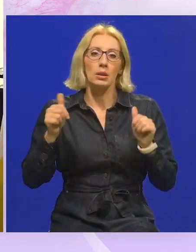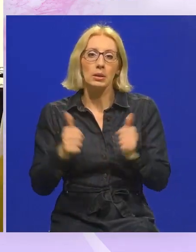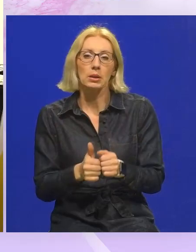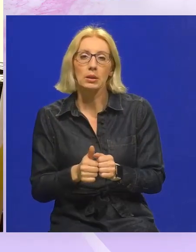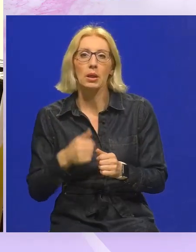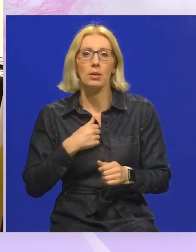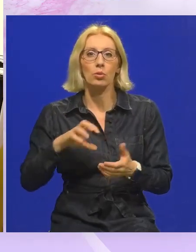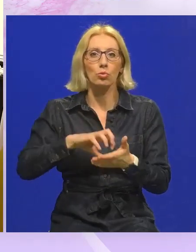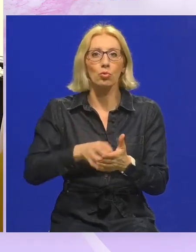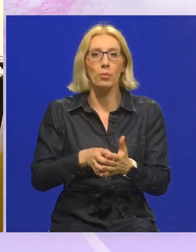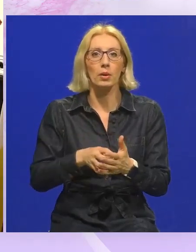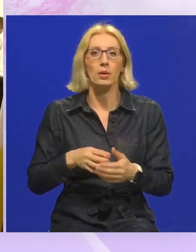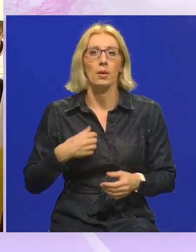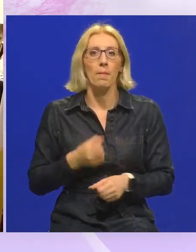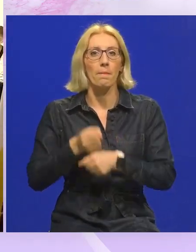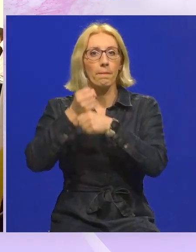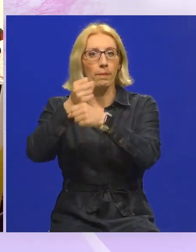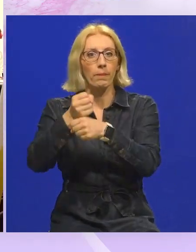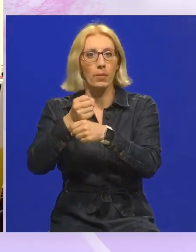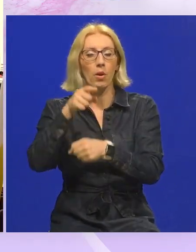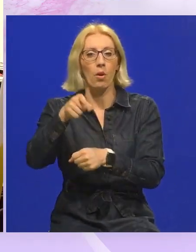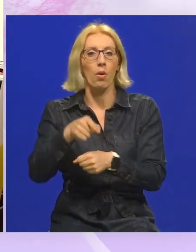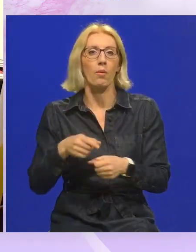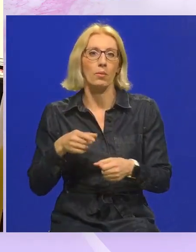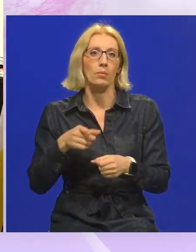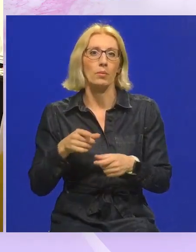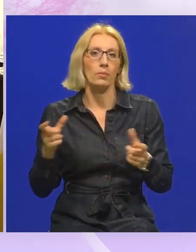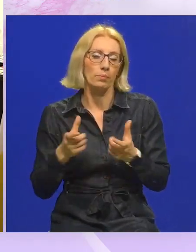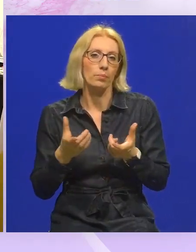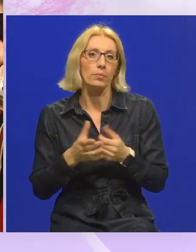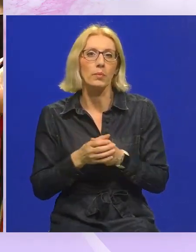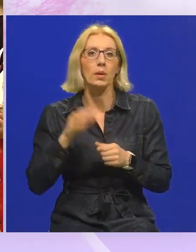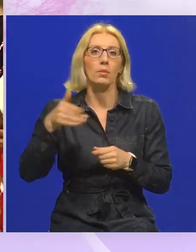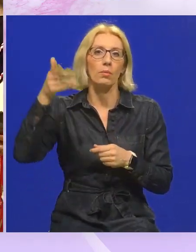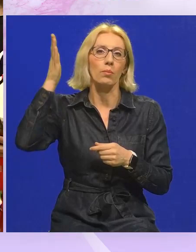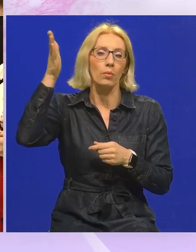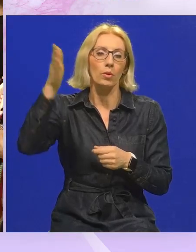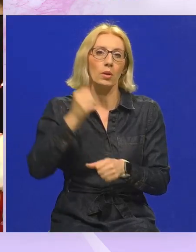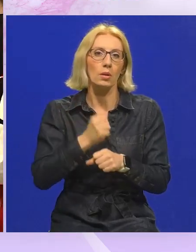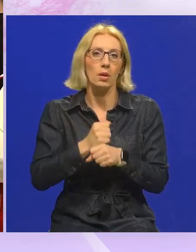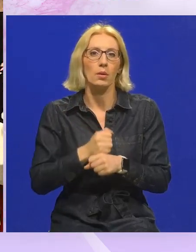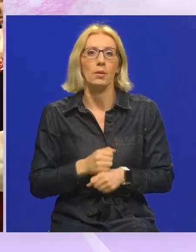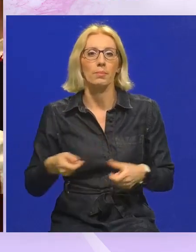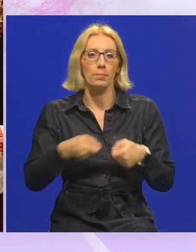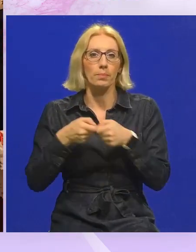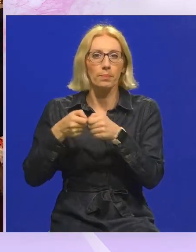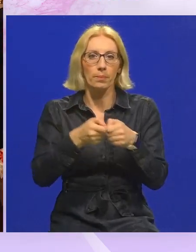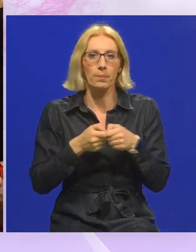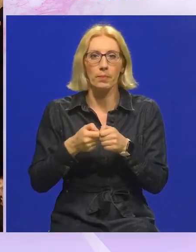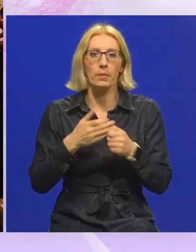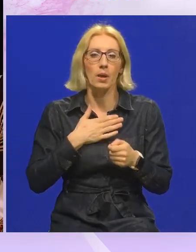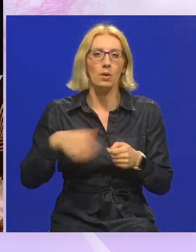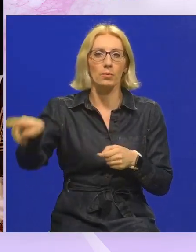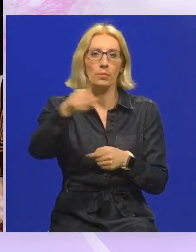kao županija smo podržali ovu manifestaciju, naravno podržat ćemo i u budućnosti rad udruge, naših